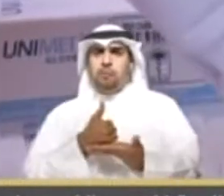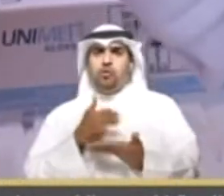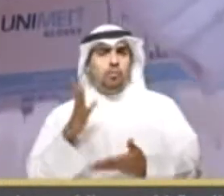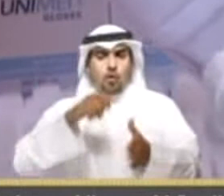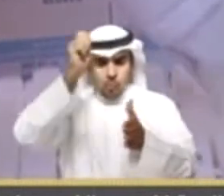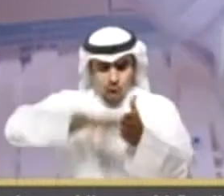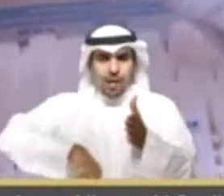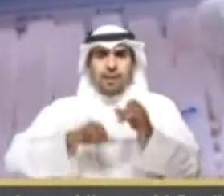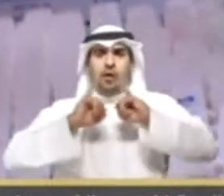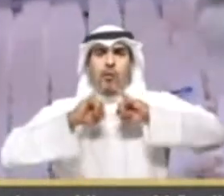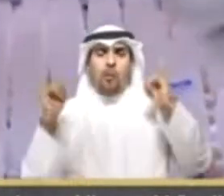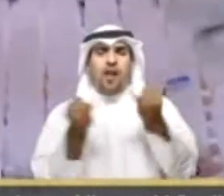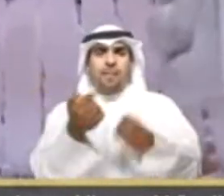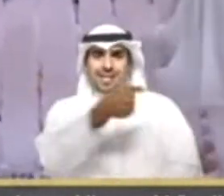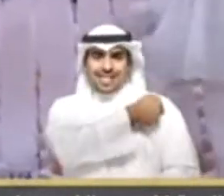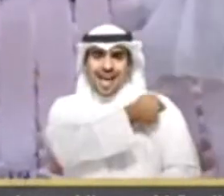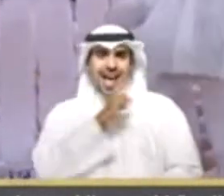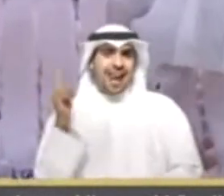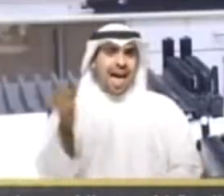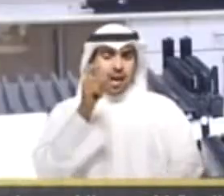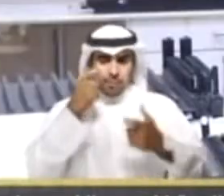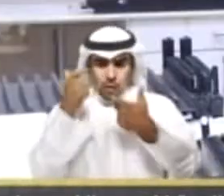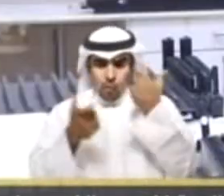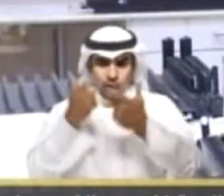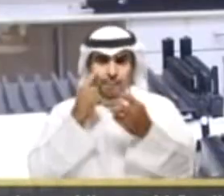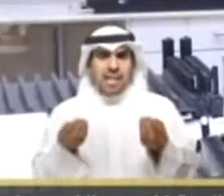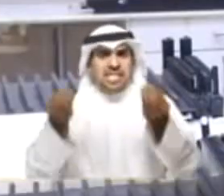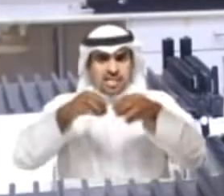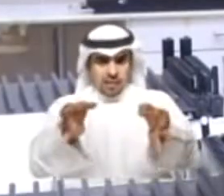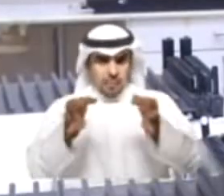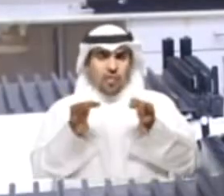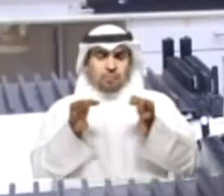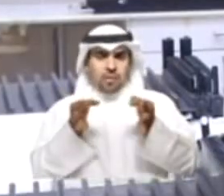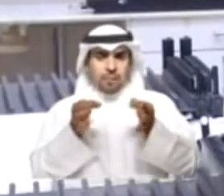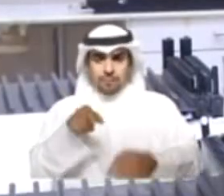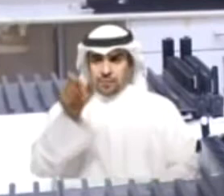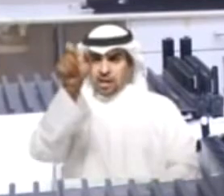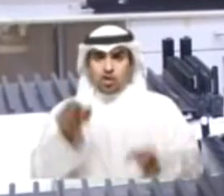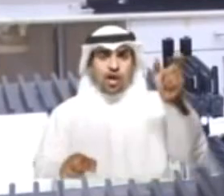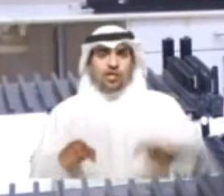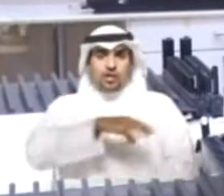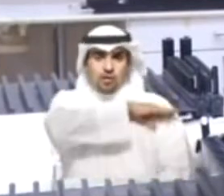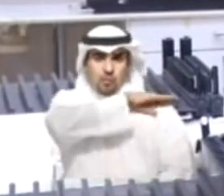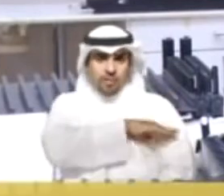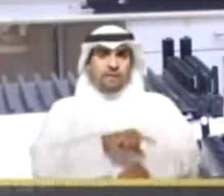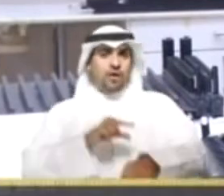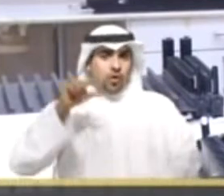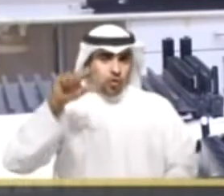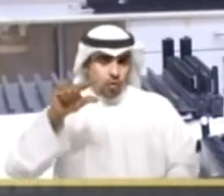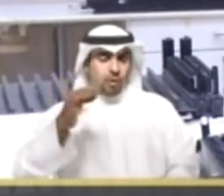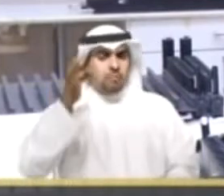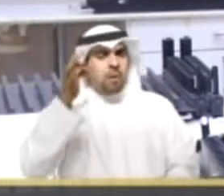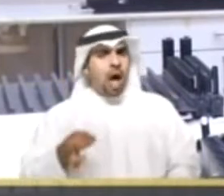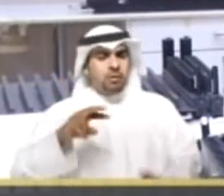العالمية لإجراء فحوصات أكثر دقة، ويقوم العاملين بإجراءات مشددة عند التعامل